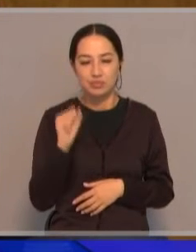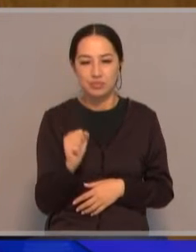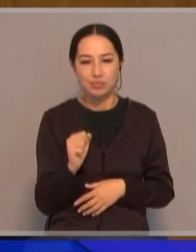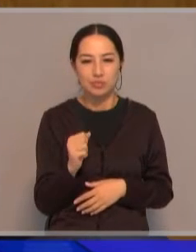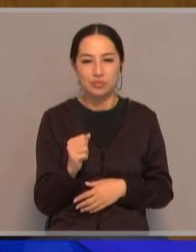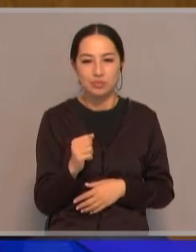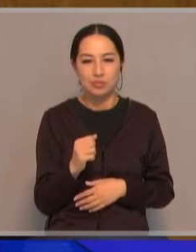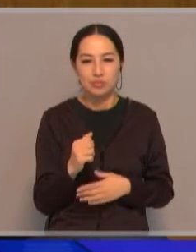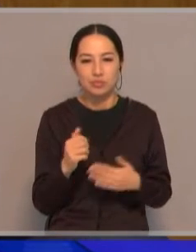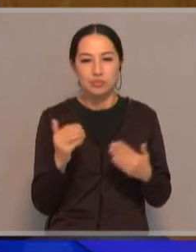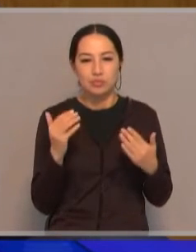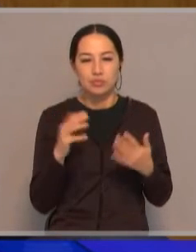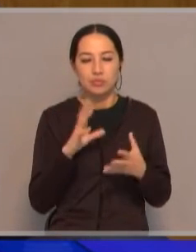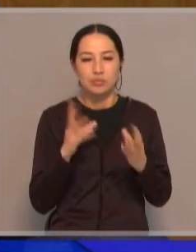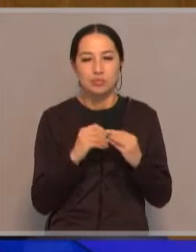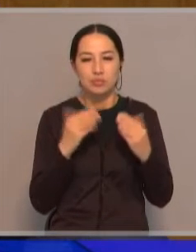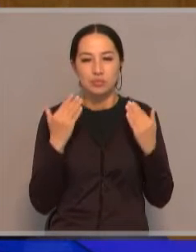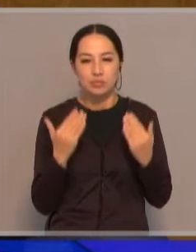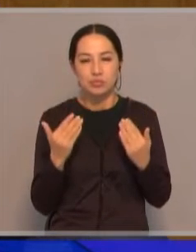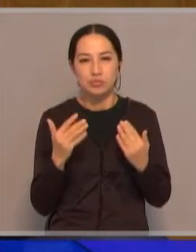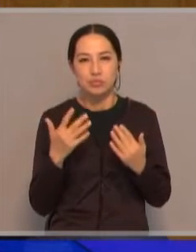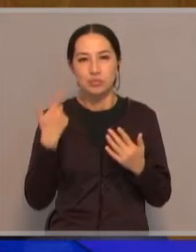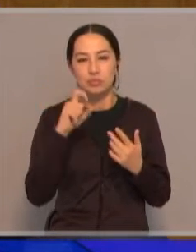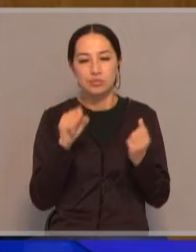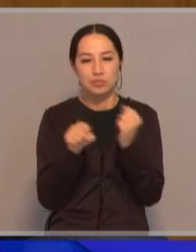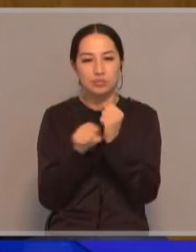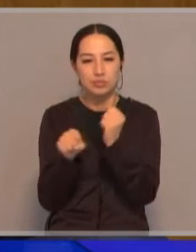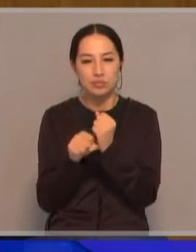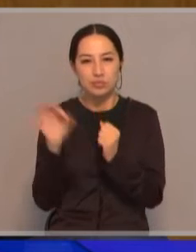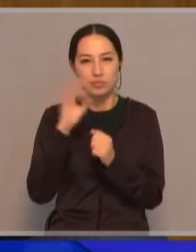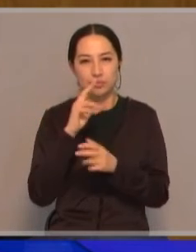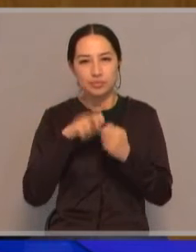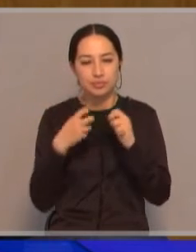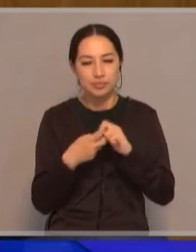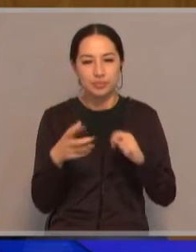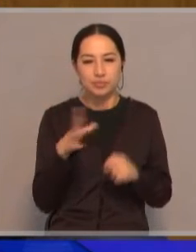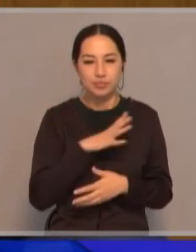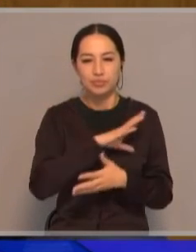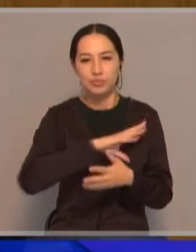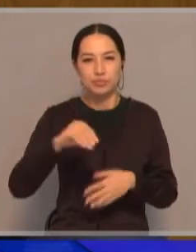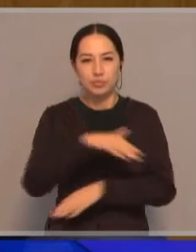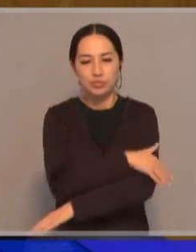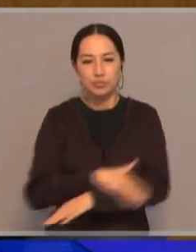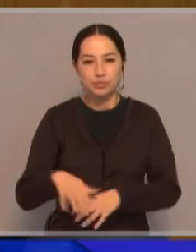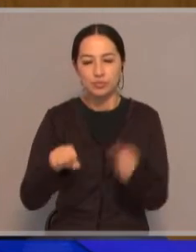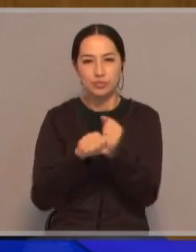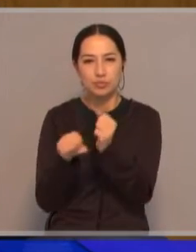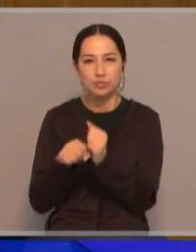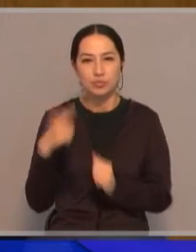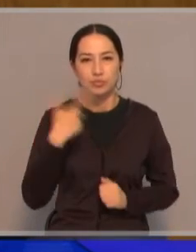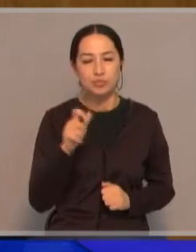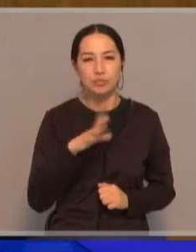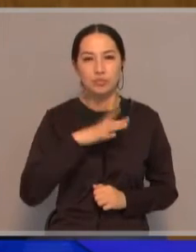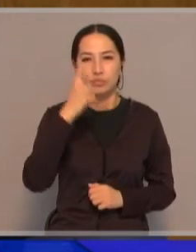бұл қындылалғы мәселесі басталды. Бәрі көшелергі тарып қыз магистрарды